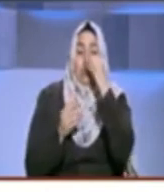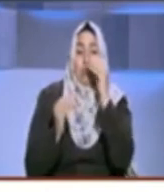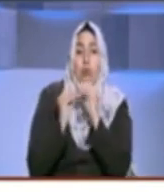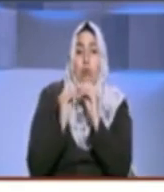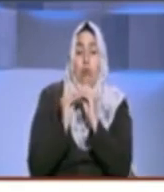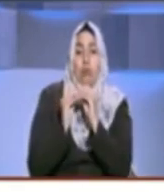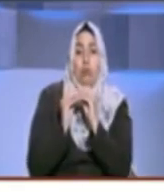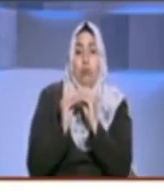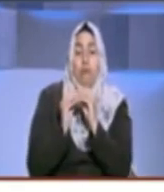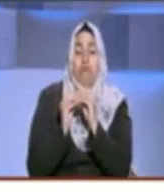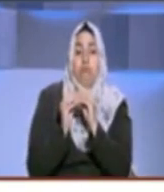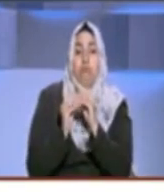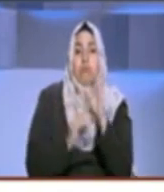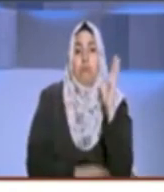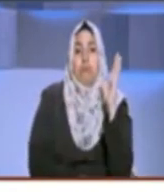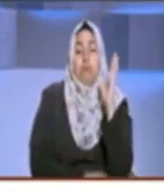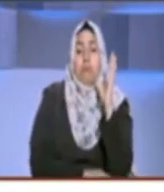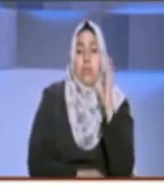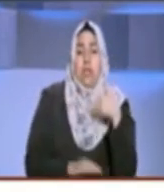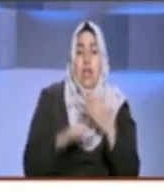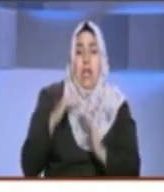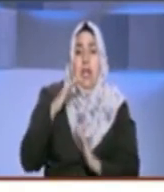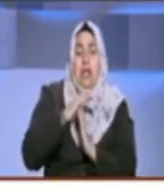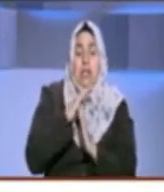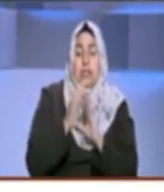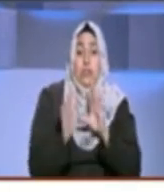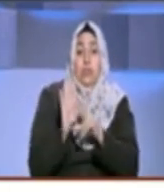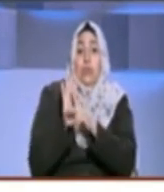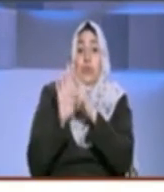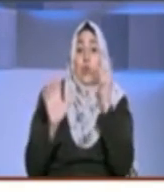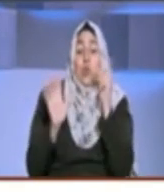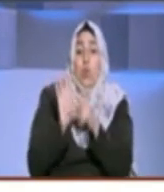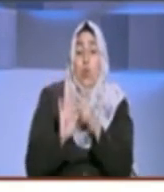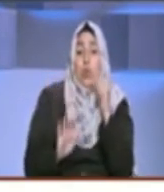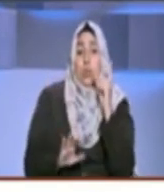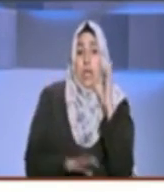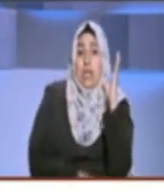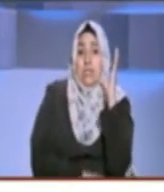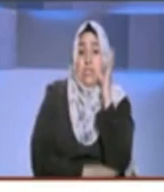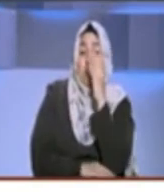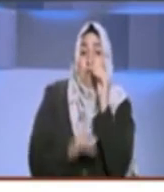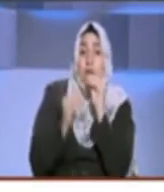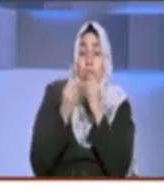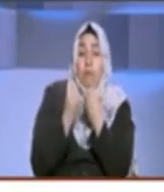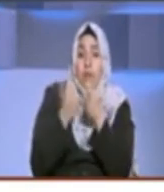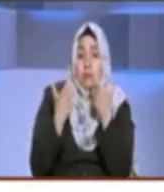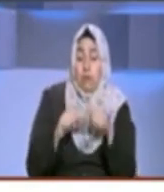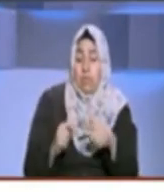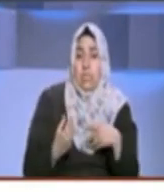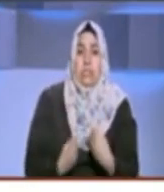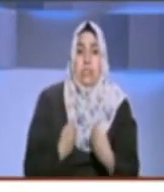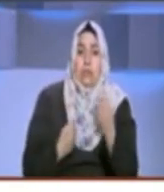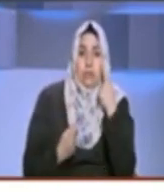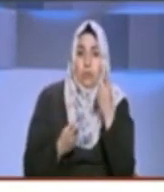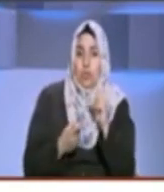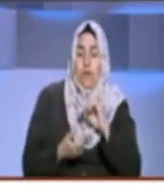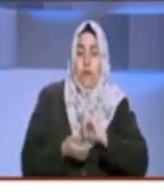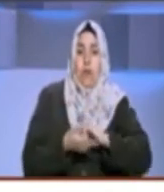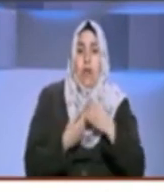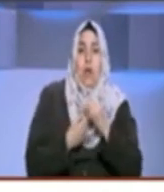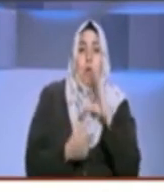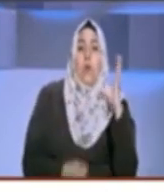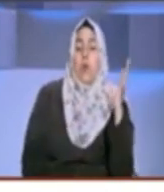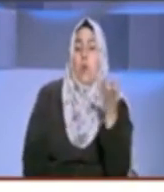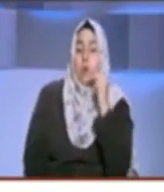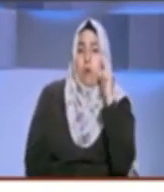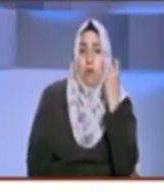هو للاسف منظمه الصحه العالميه ما حطتش شروط اساسيه للتعايش او للدول، وده اللي احنا كنا بنطالب بيه من فتره كبيره، وللاسف كلها